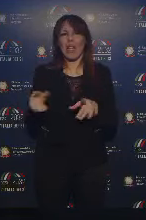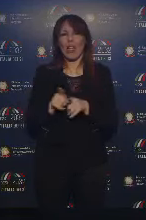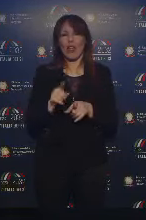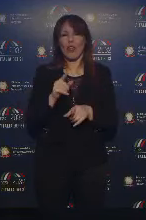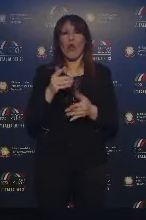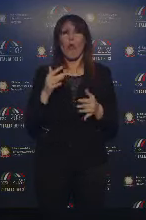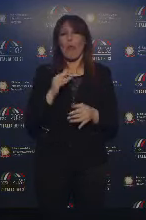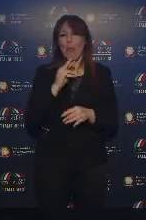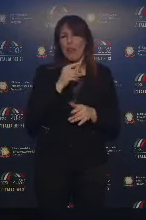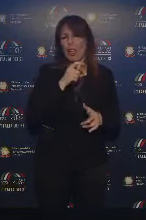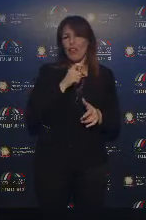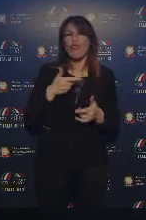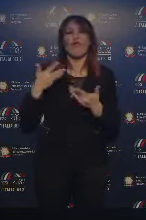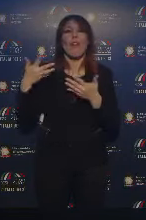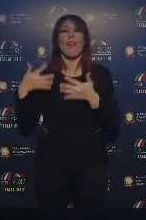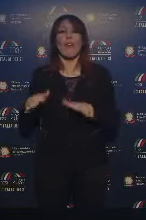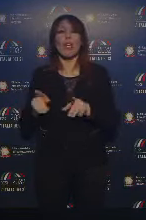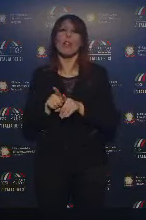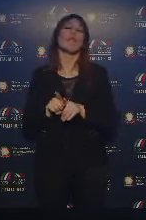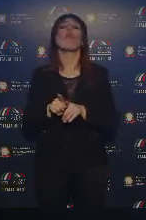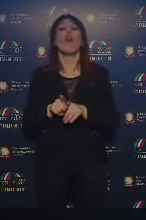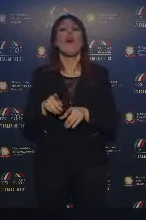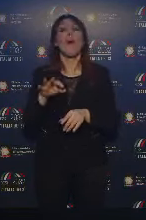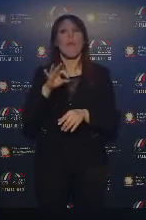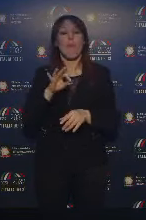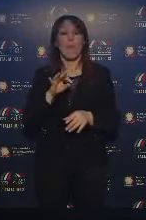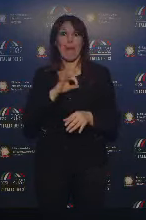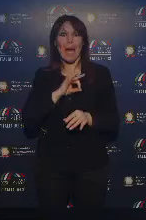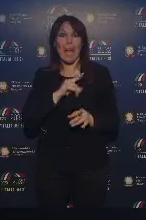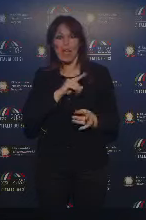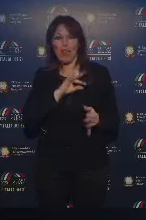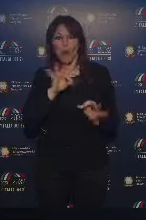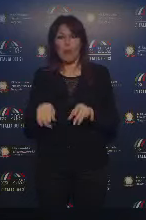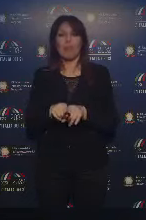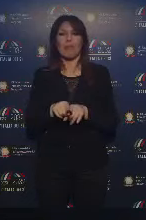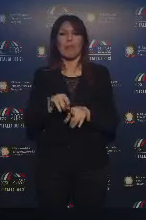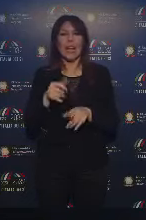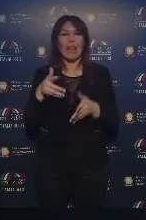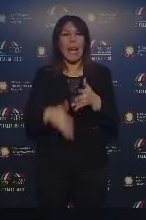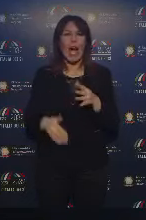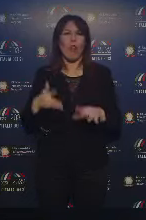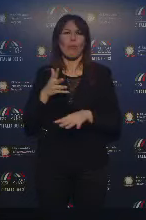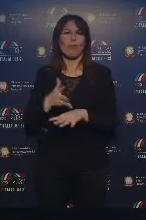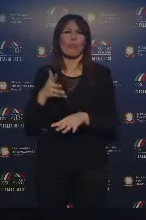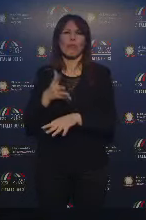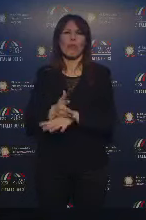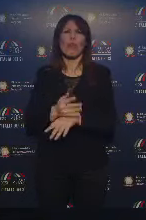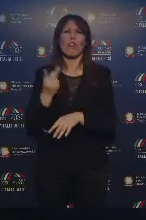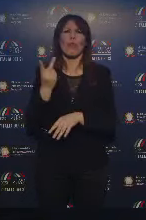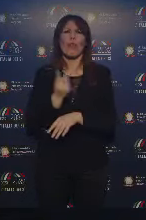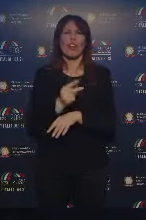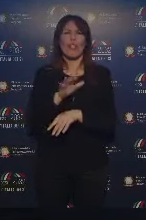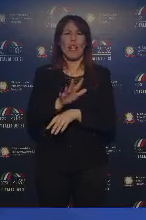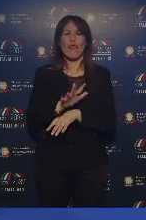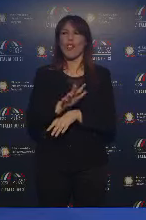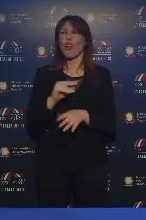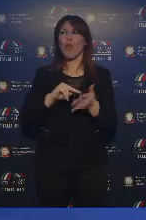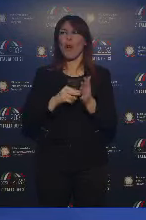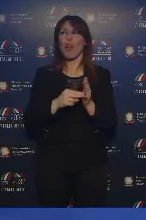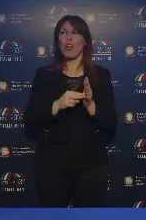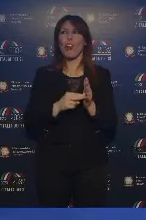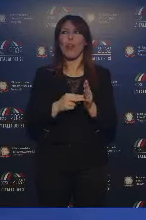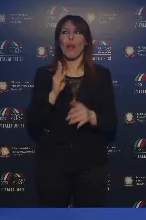pomeriggio nel merito per arrivare al dettaglio Quali sono gli interventi in corso per i 235 milioni di cui sopra